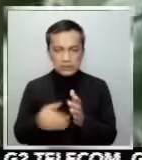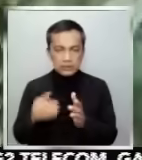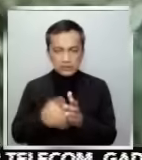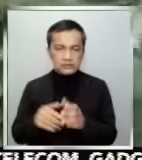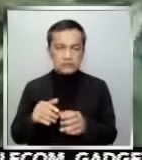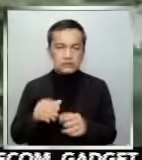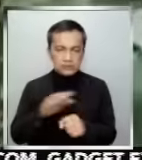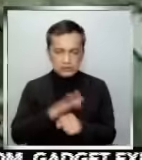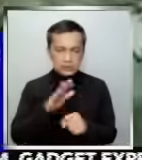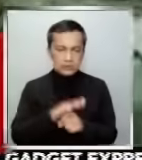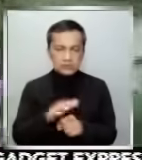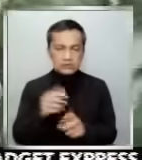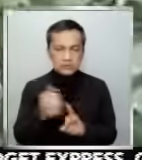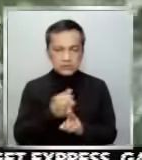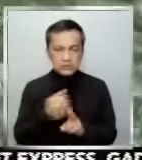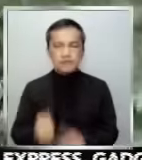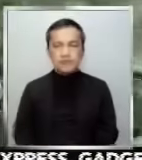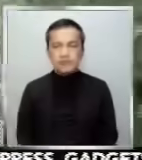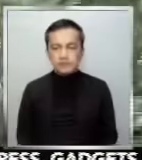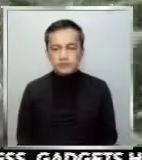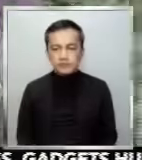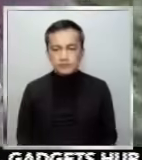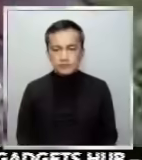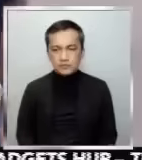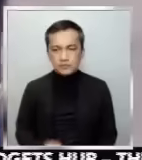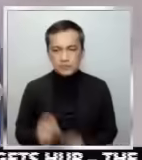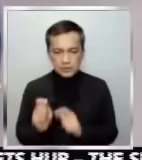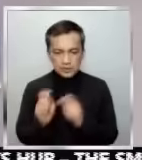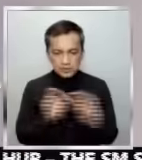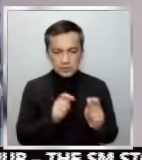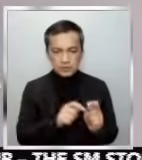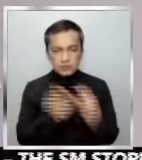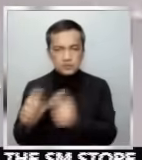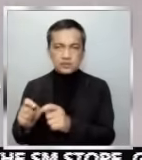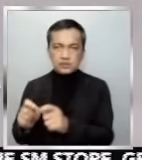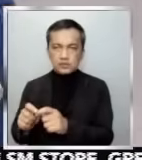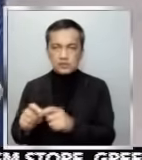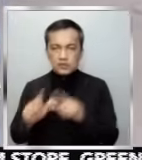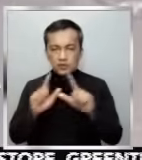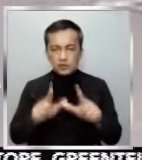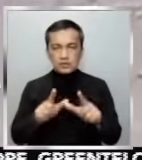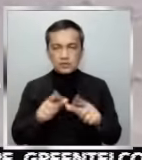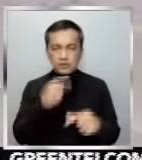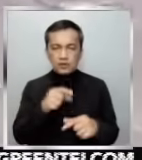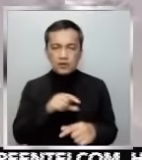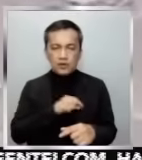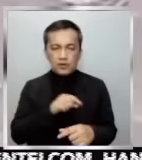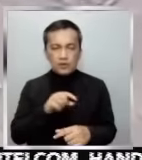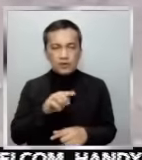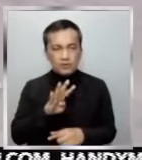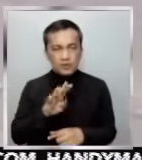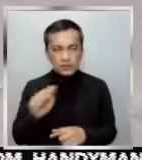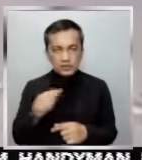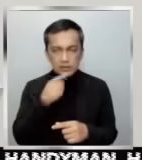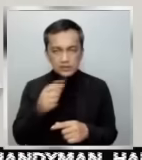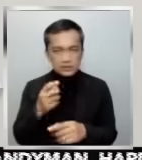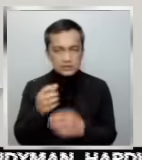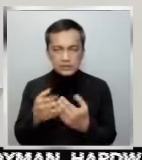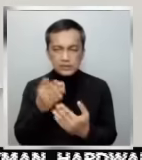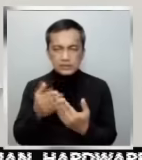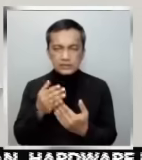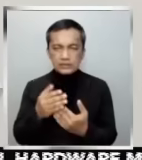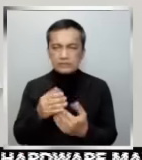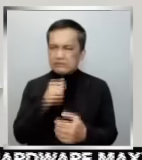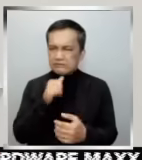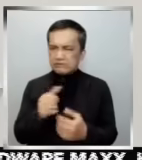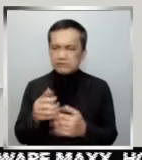biktima palipat-lipat daw ng lugar ang isa sa Most Wanted ng police regional office 4a kaya di naging madali ang paghuli sa kanya bukod po